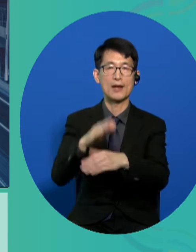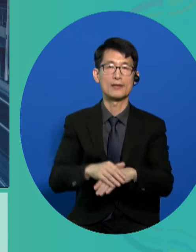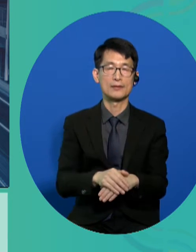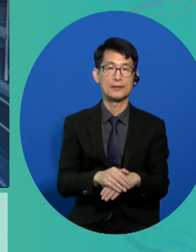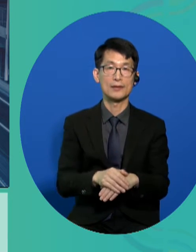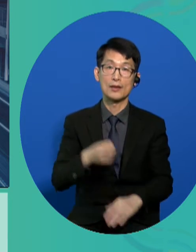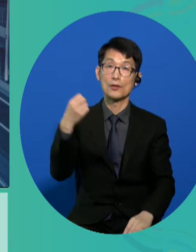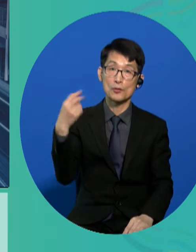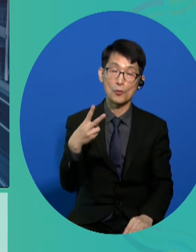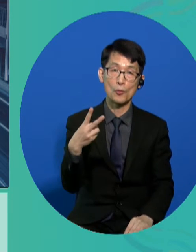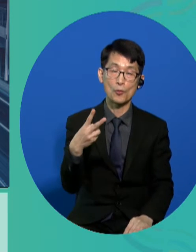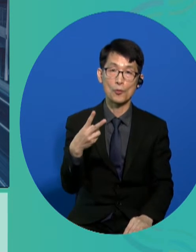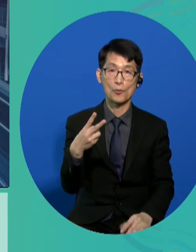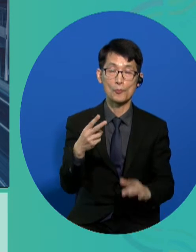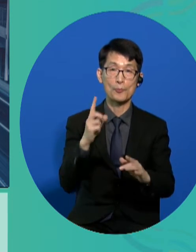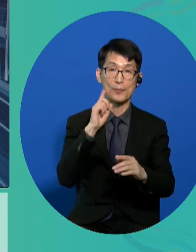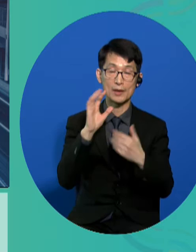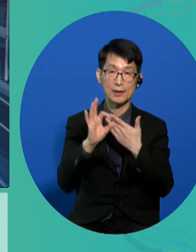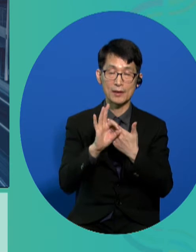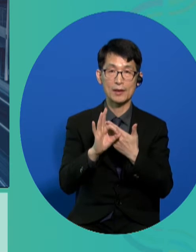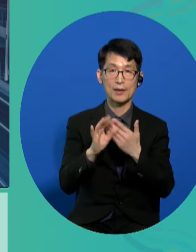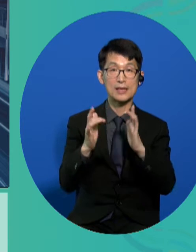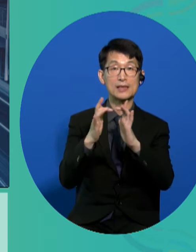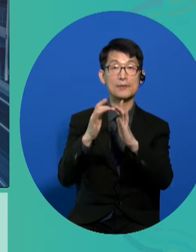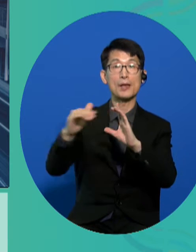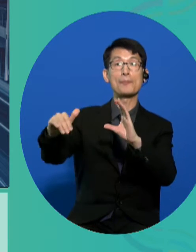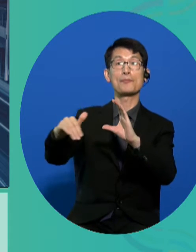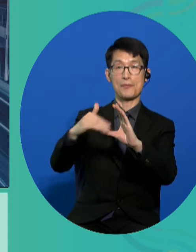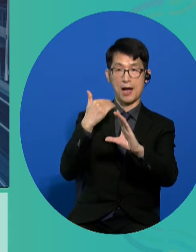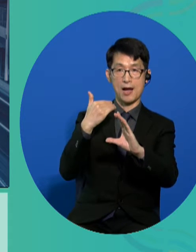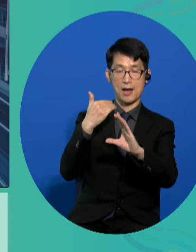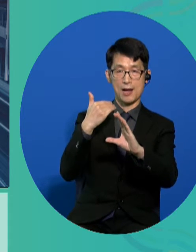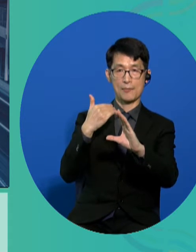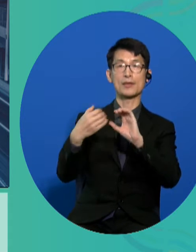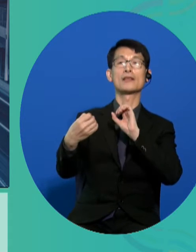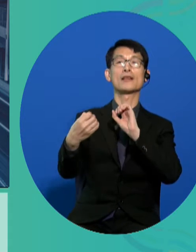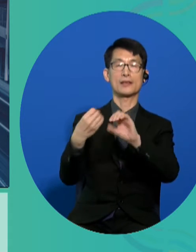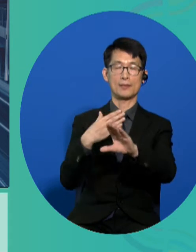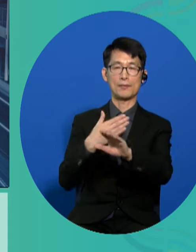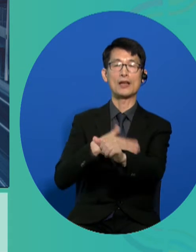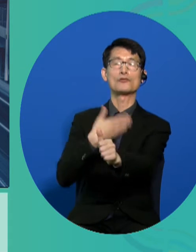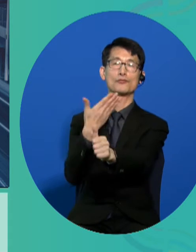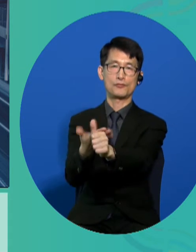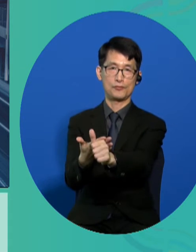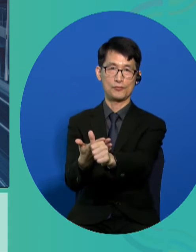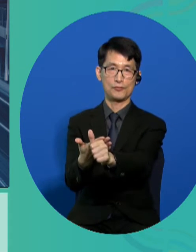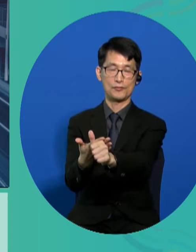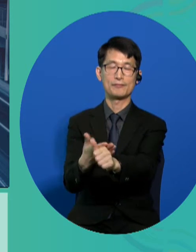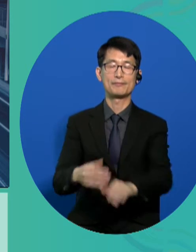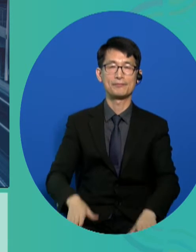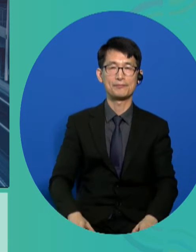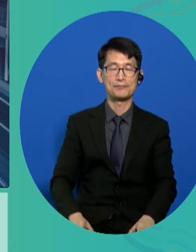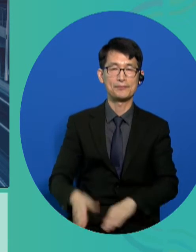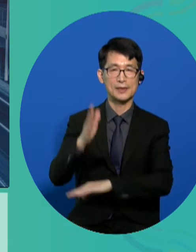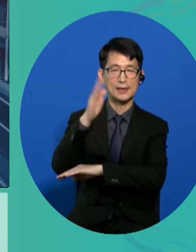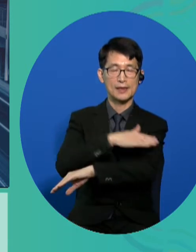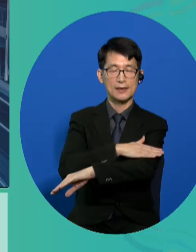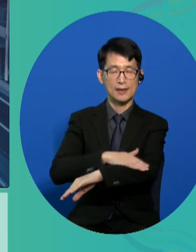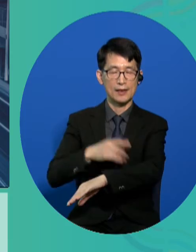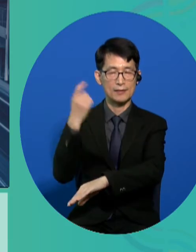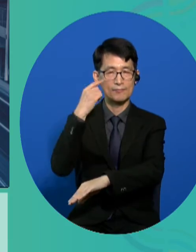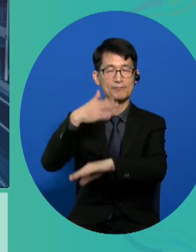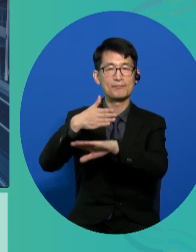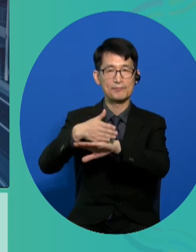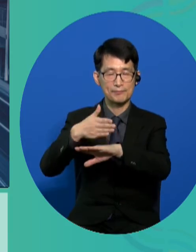아니면은 여러분 이메일을 직접 보내주셔도 괜찮겠습니다. 여기 주소가 나와 있죠. 경청해 주셔서 감사드리며